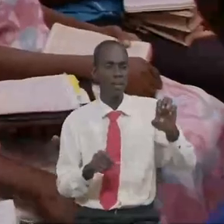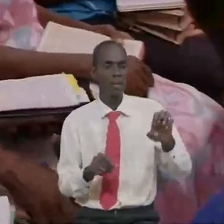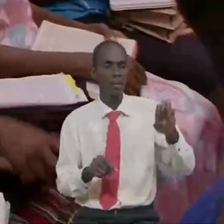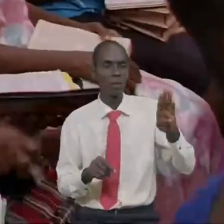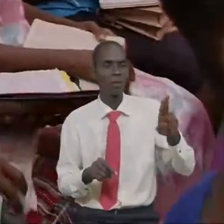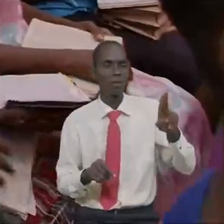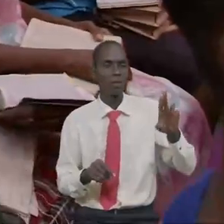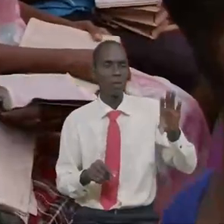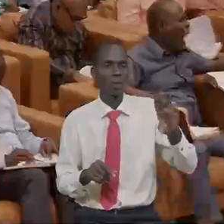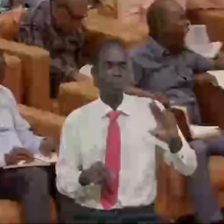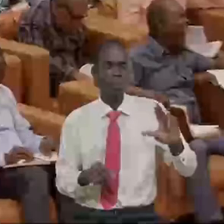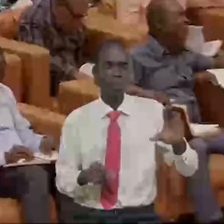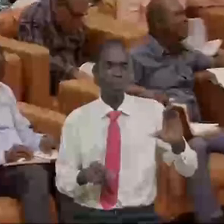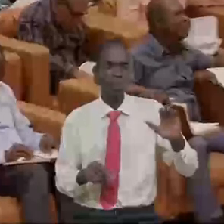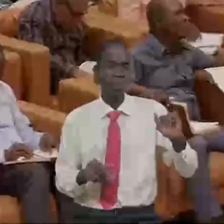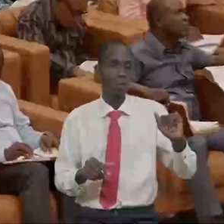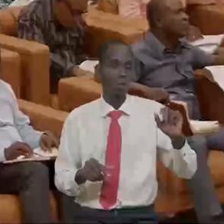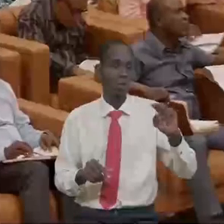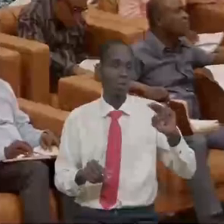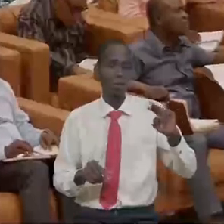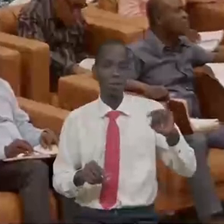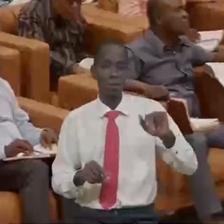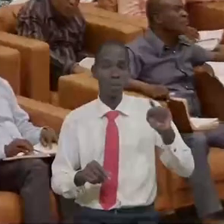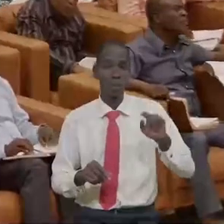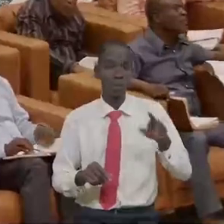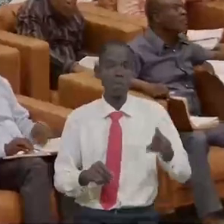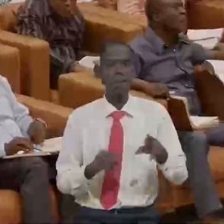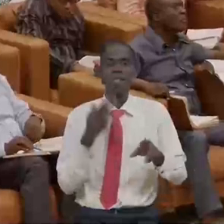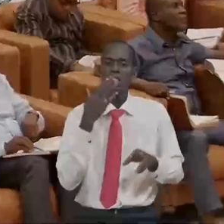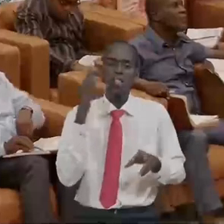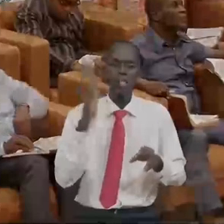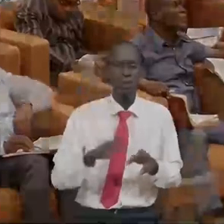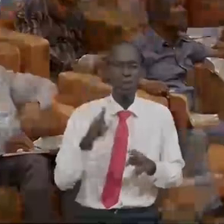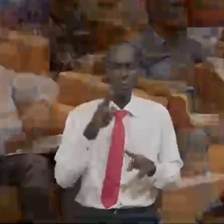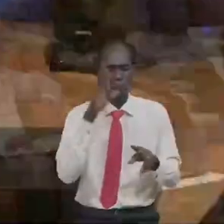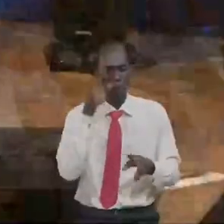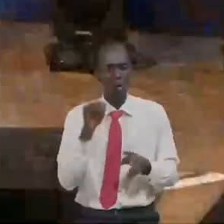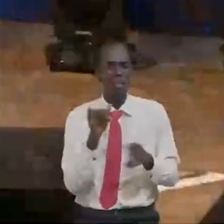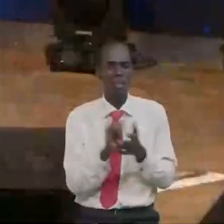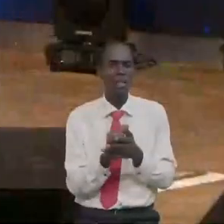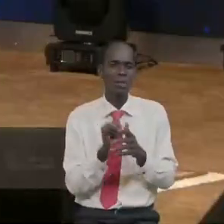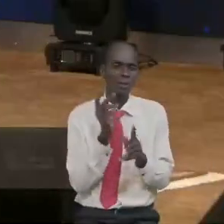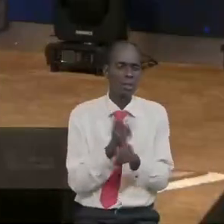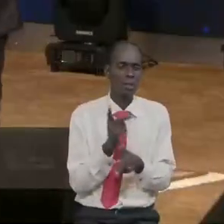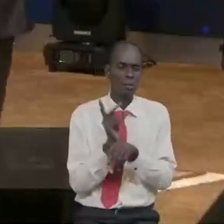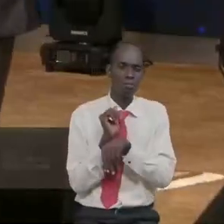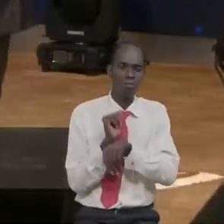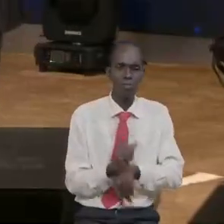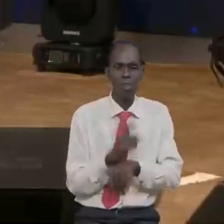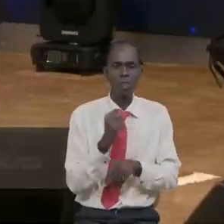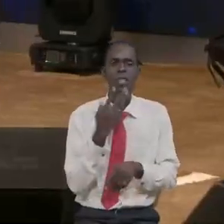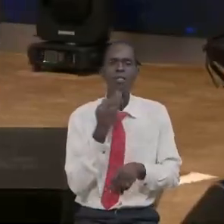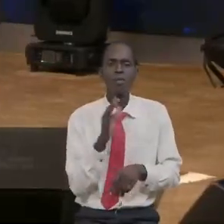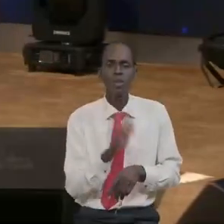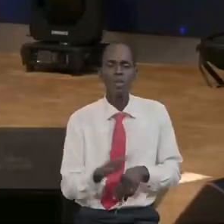mais les hommes méchants, comme ceux qui ont lié Sadrach, Meshach et Abednego et les ont jetés dans le feu. Mais les